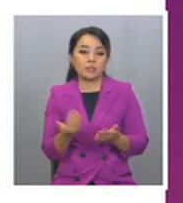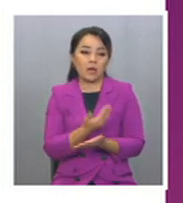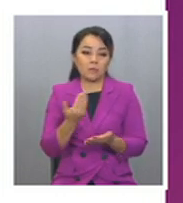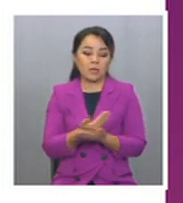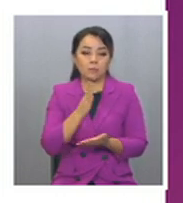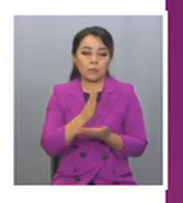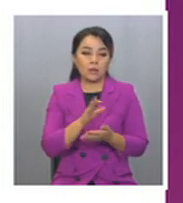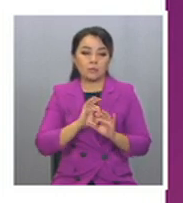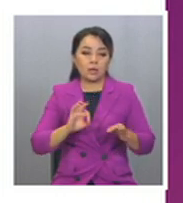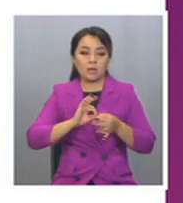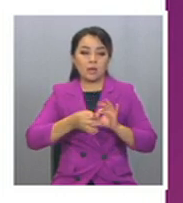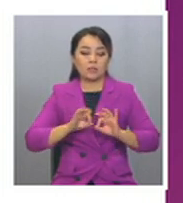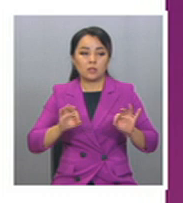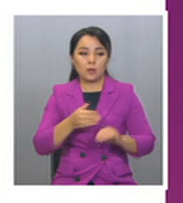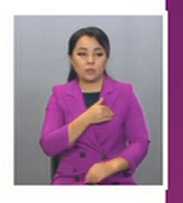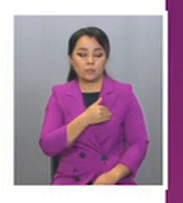талдау жасаңыз.